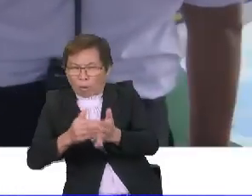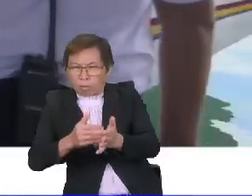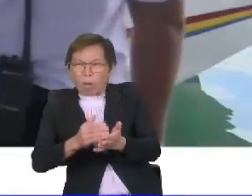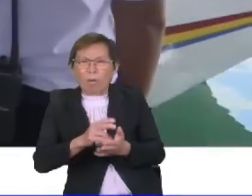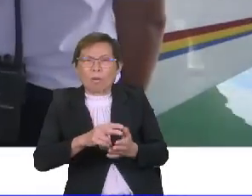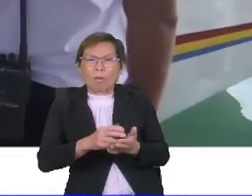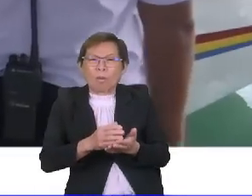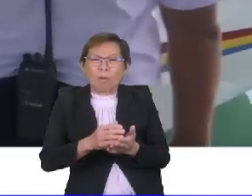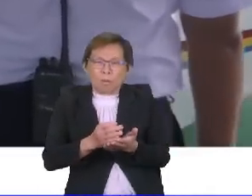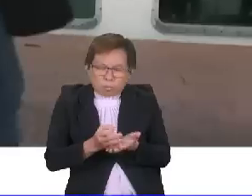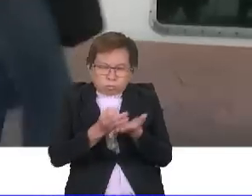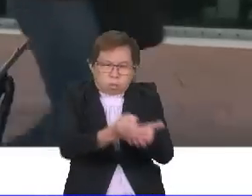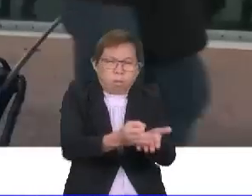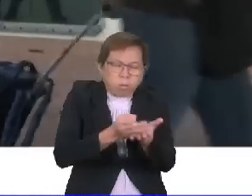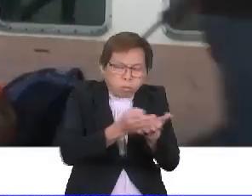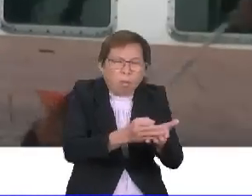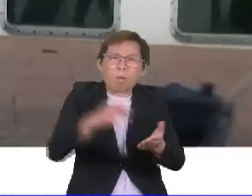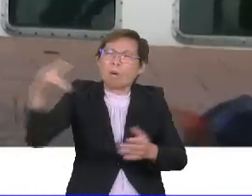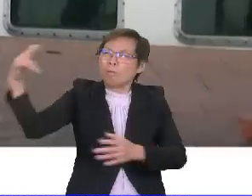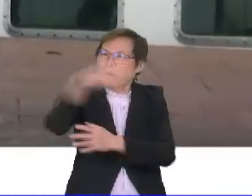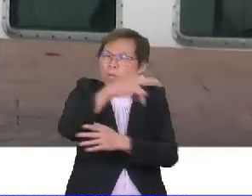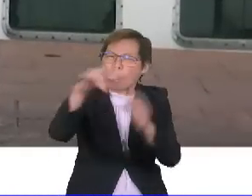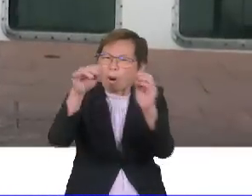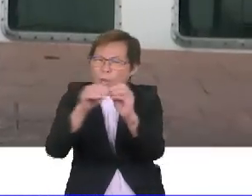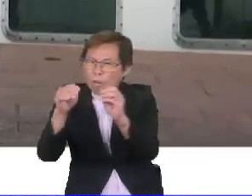pengangkutan utama ke Langkawi dipertingkat